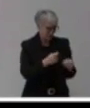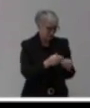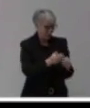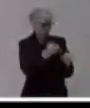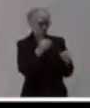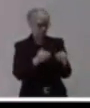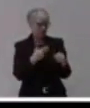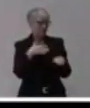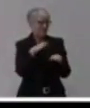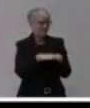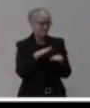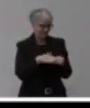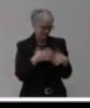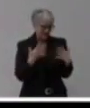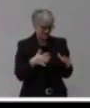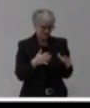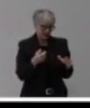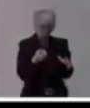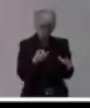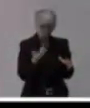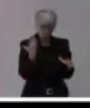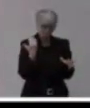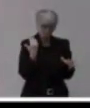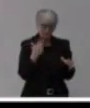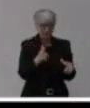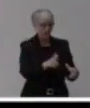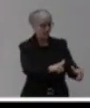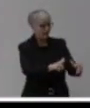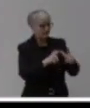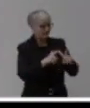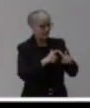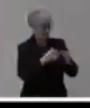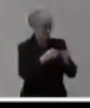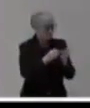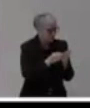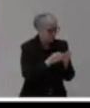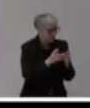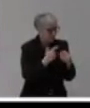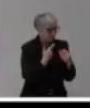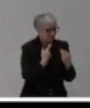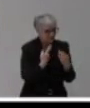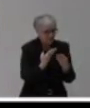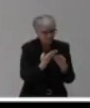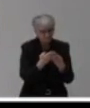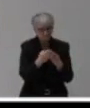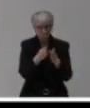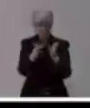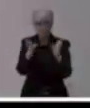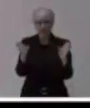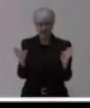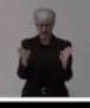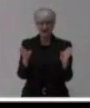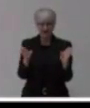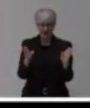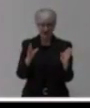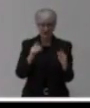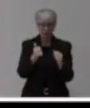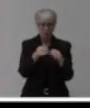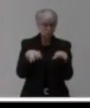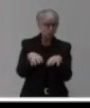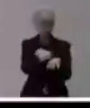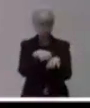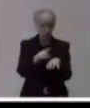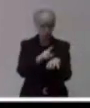di esperienza che ci ha permesso di allargare lo stile operativo dei nostri consultori un po' oltre quelle